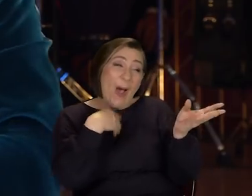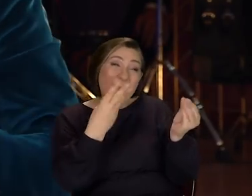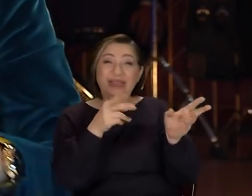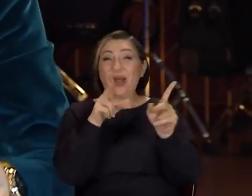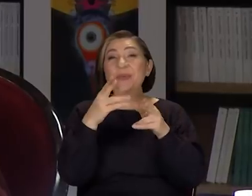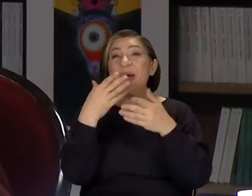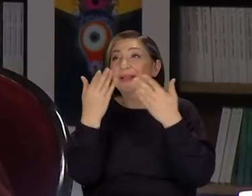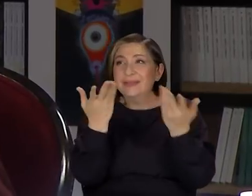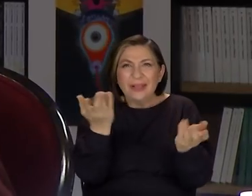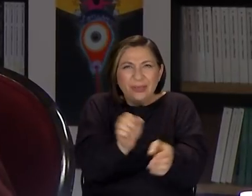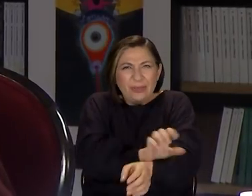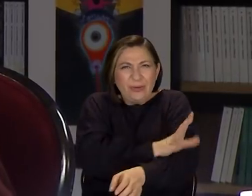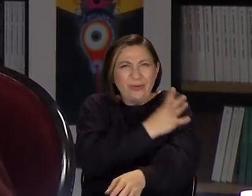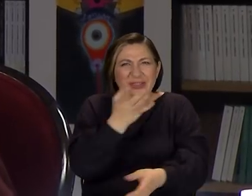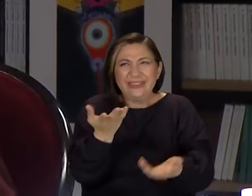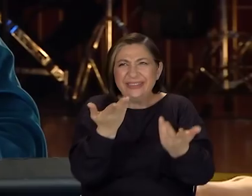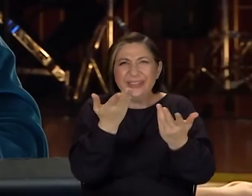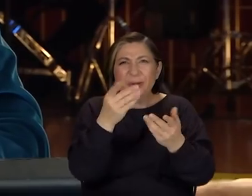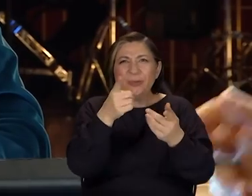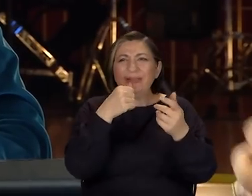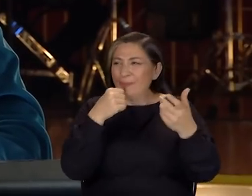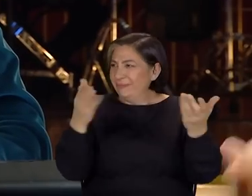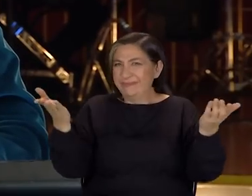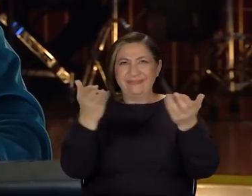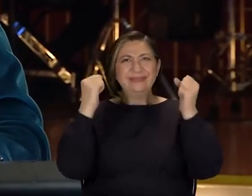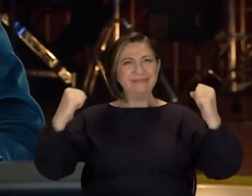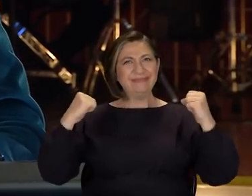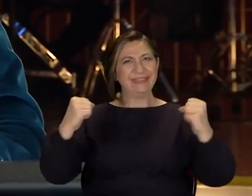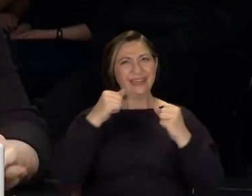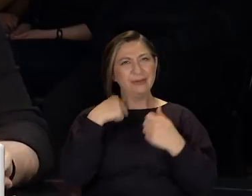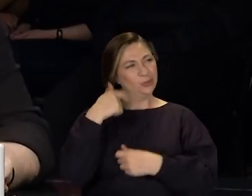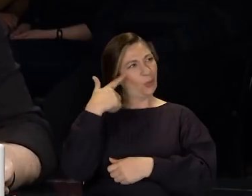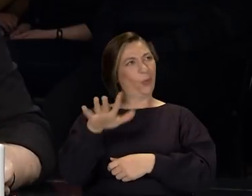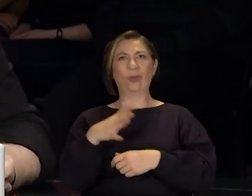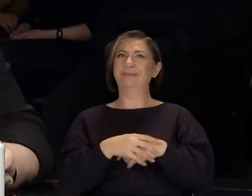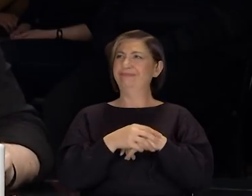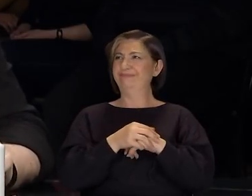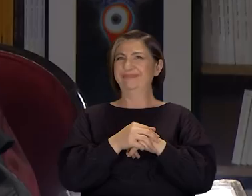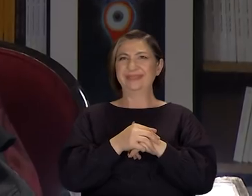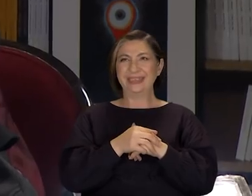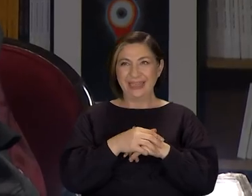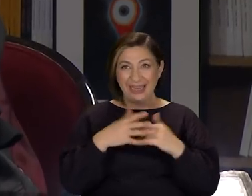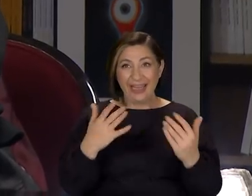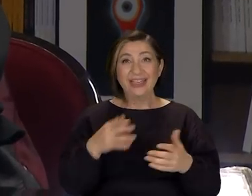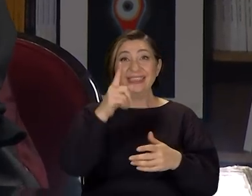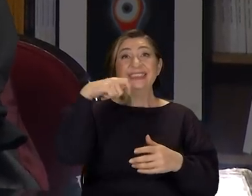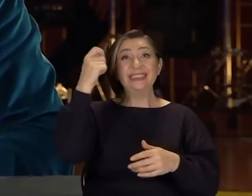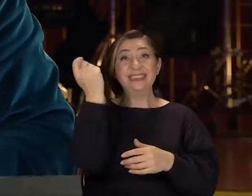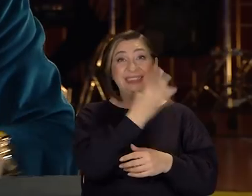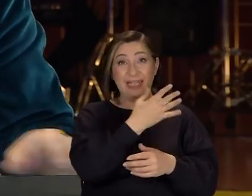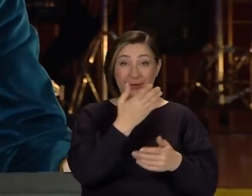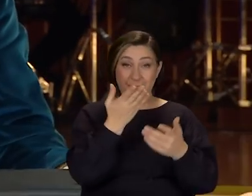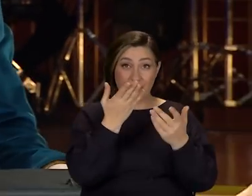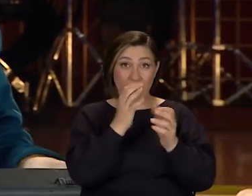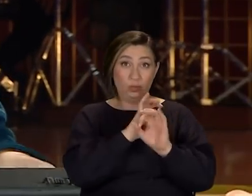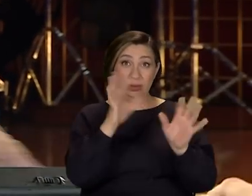falan gibilerden. Ne duygulu çıktılar bu tüylü tüylü adamlar. Ben ne şaşırdım buna ya. Değil mi? Ama senin diziler filan da değil